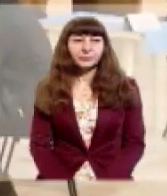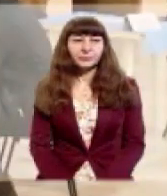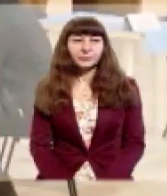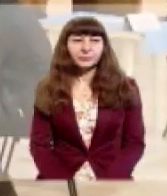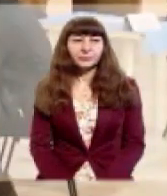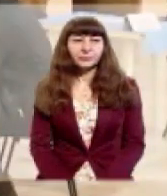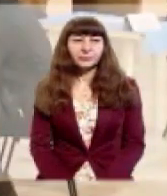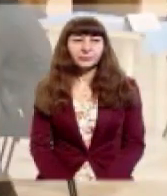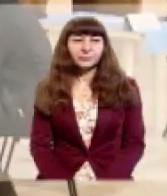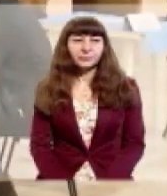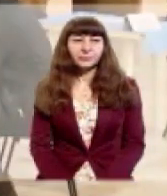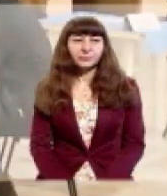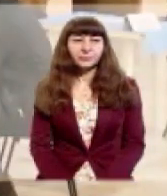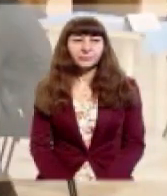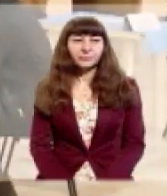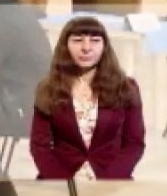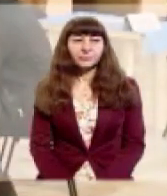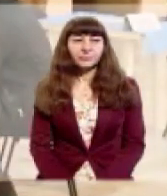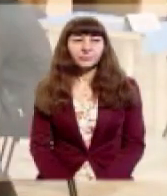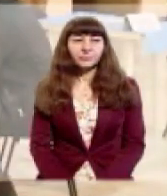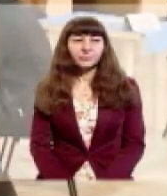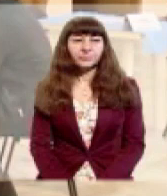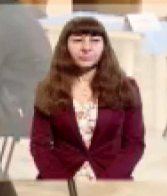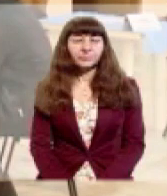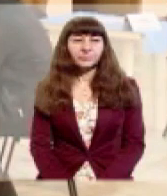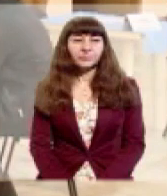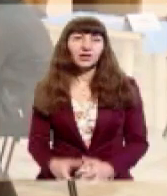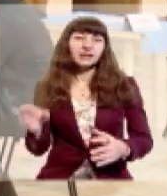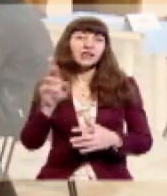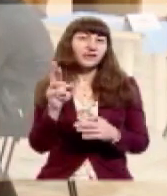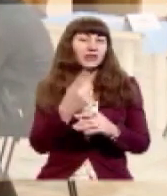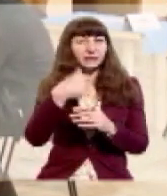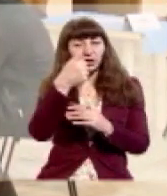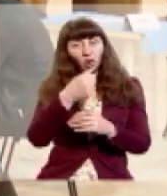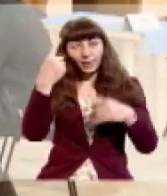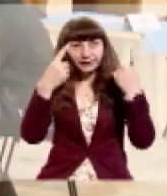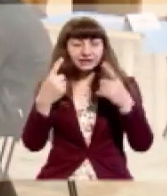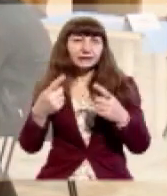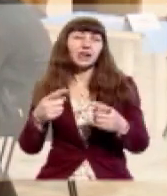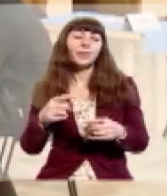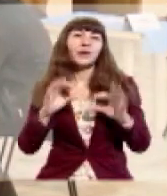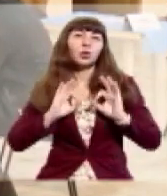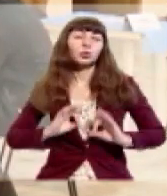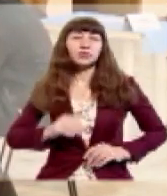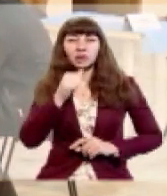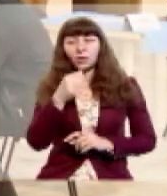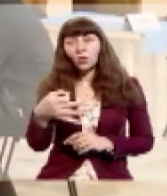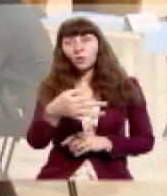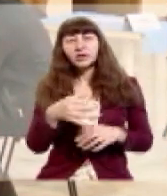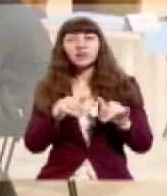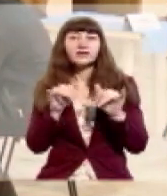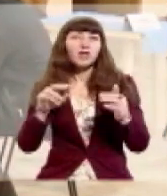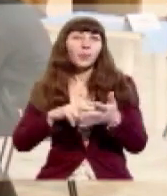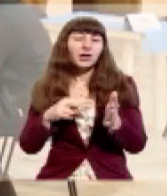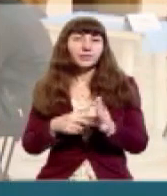текущего года по инициативе прокуратуры Кустанайской области. Ағымдағы жылдың қаңтар айынан бастап, Қостанай облысы прокуратурасының бастамасымен «Стоп